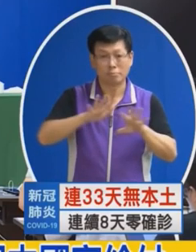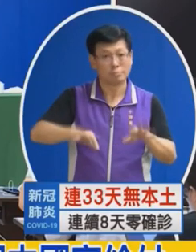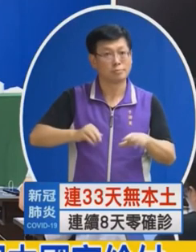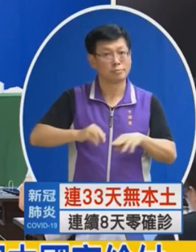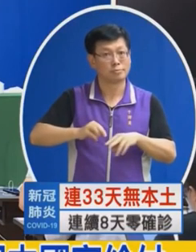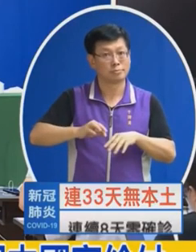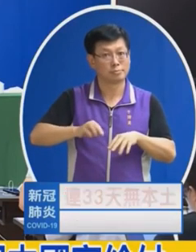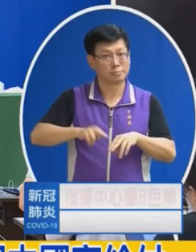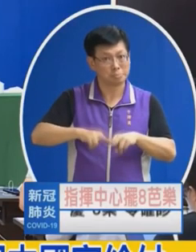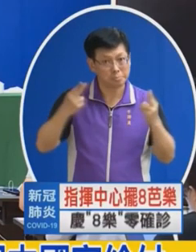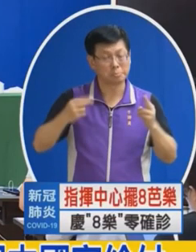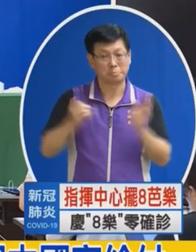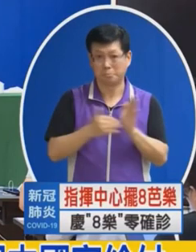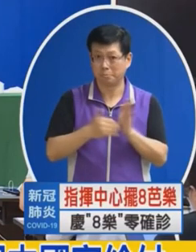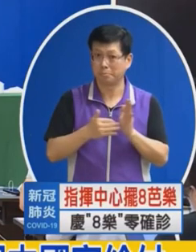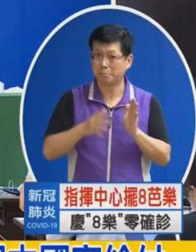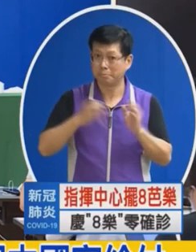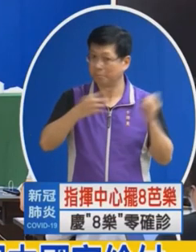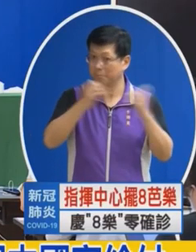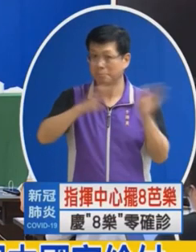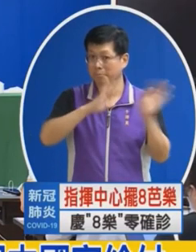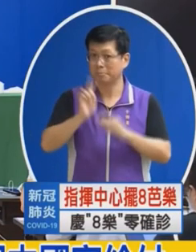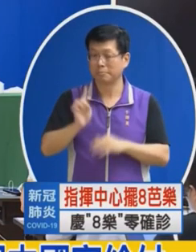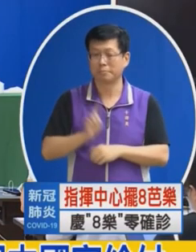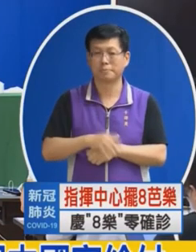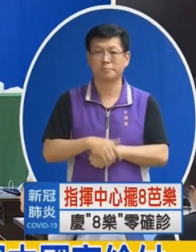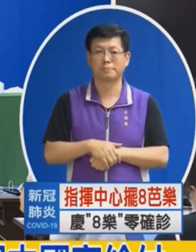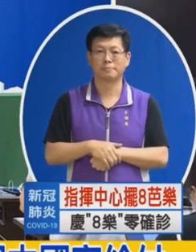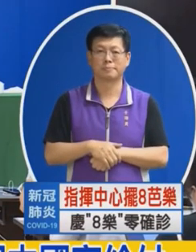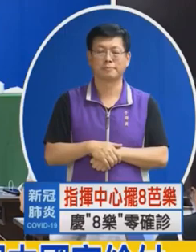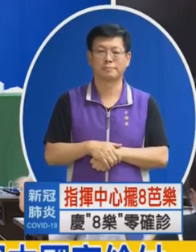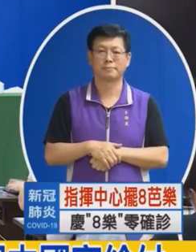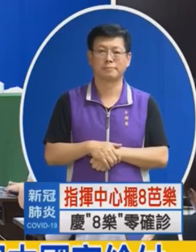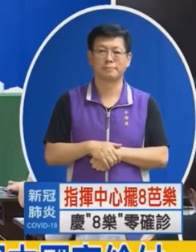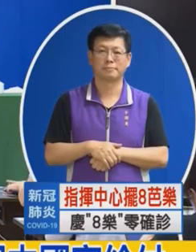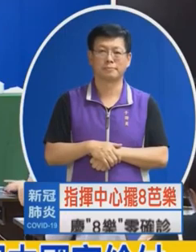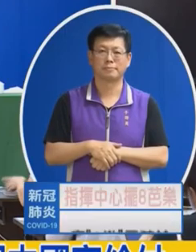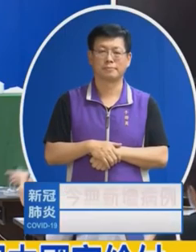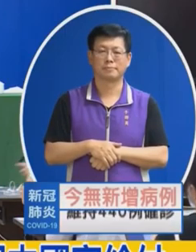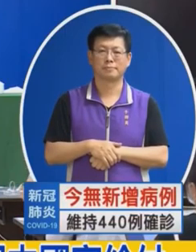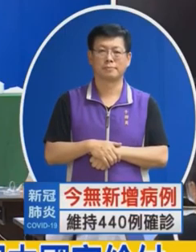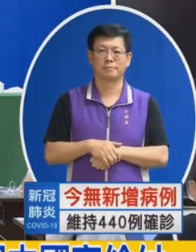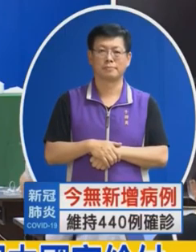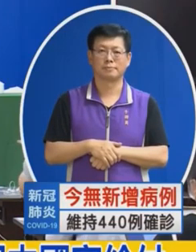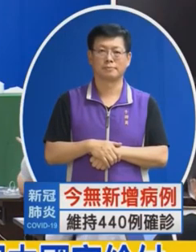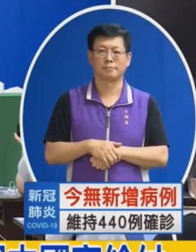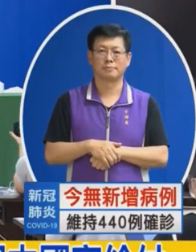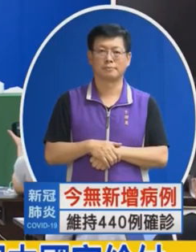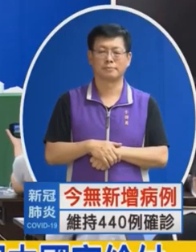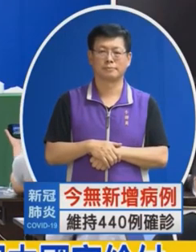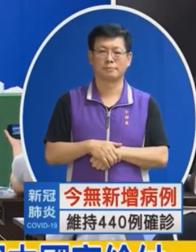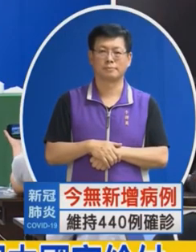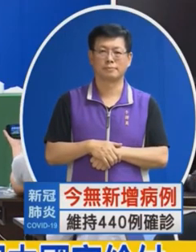的办法了吗，那我们现在讨论的状况是如何，谢谢。 交通